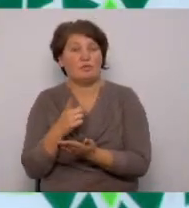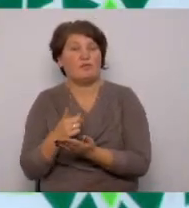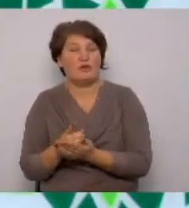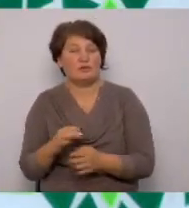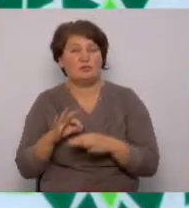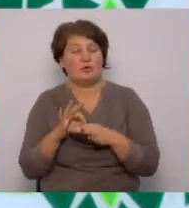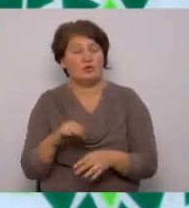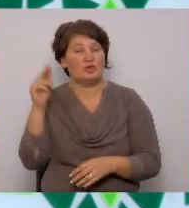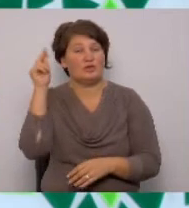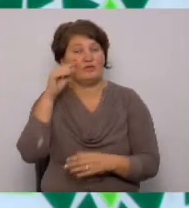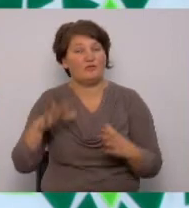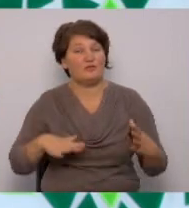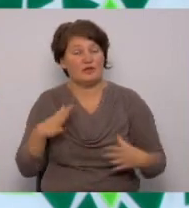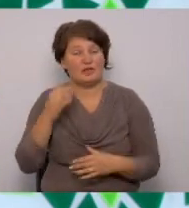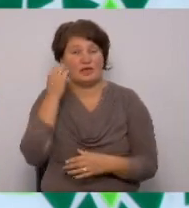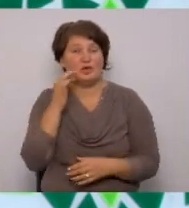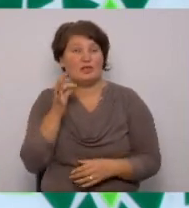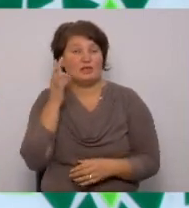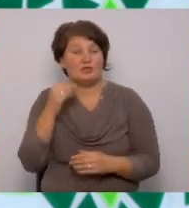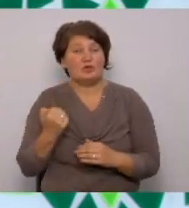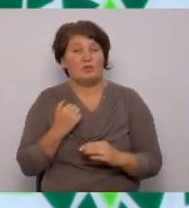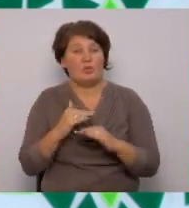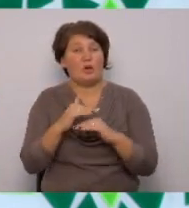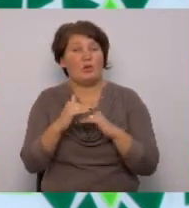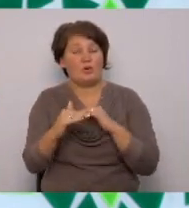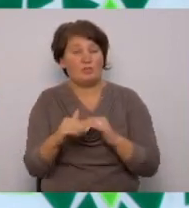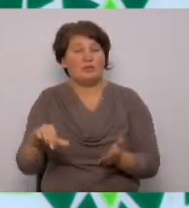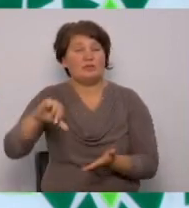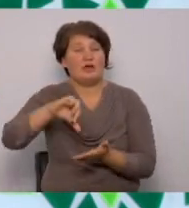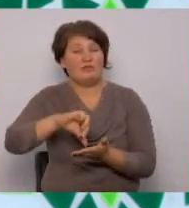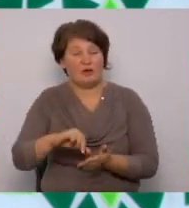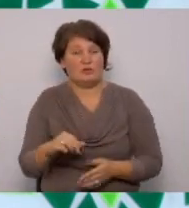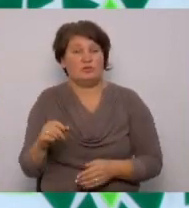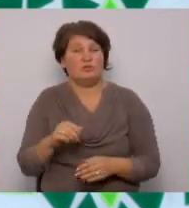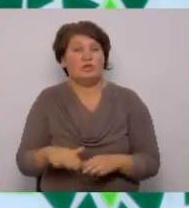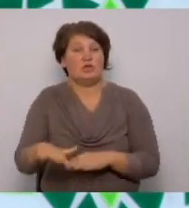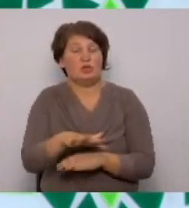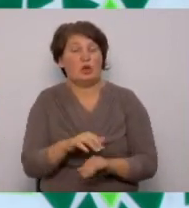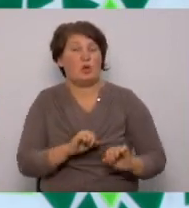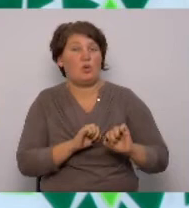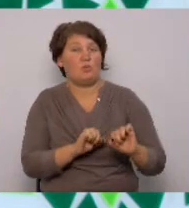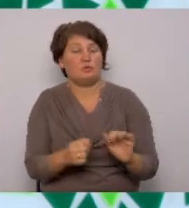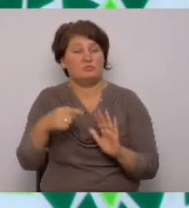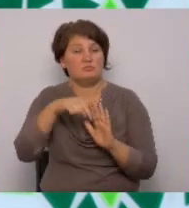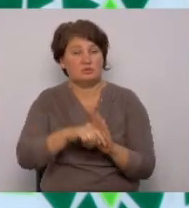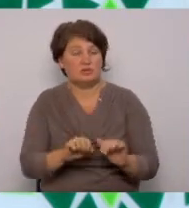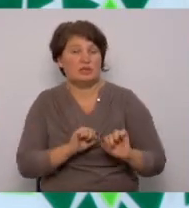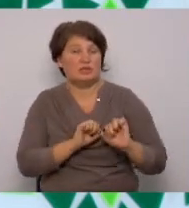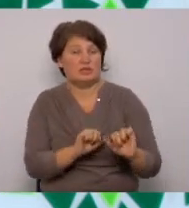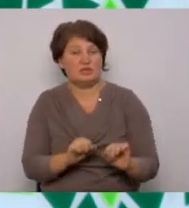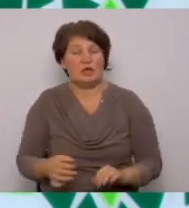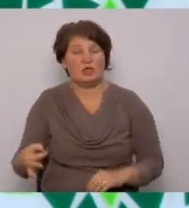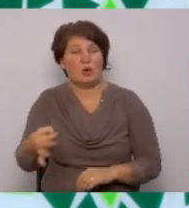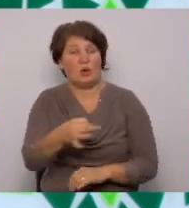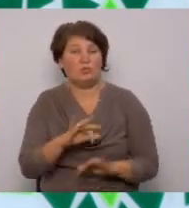проходили сьогодні навчання на Старолисецькому полігоні. Вони представляють Івано-Франківську роту територіальної оборони. Її функція – захищати стратегічні об'єкти